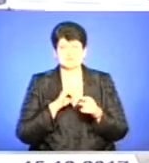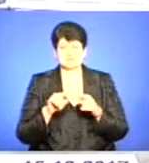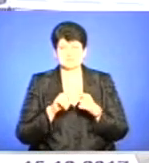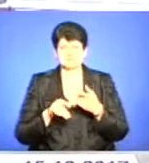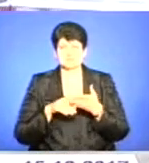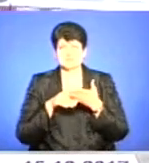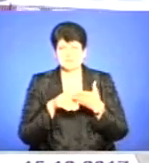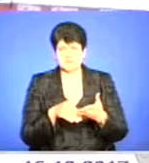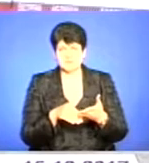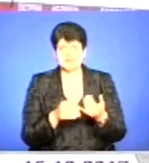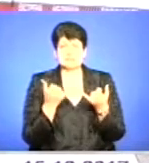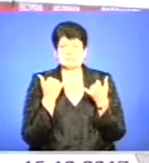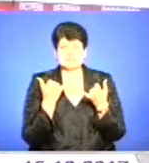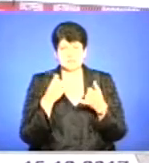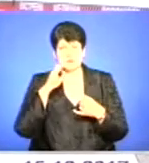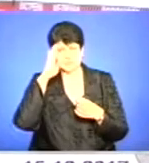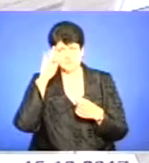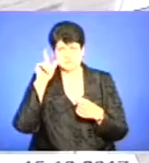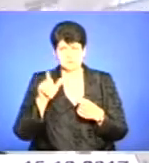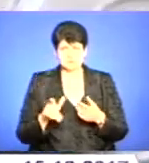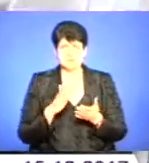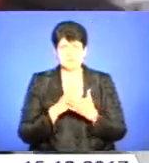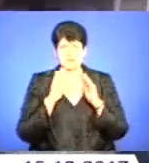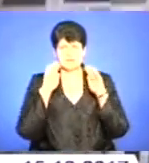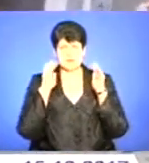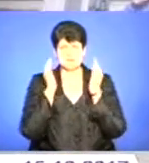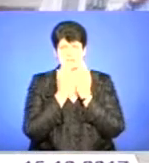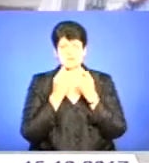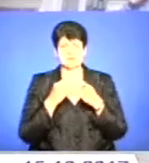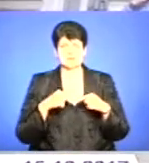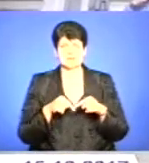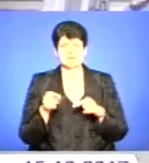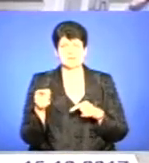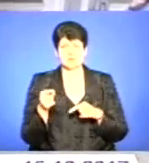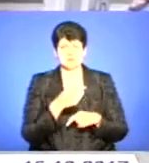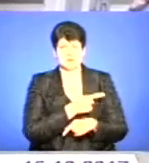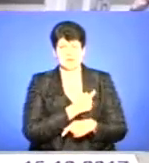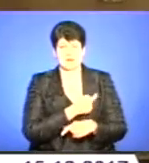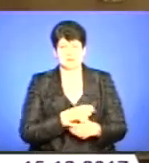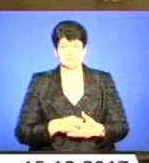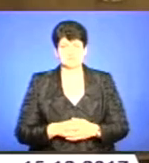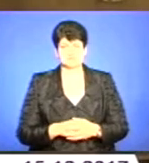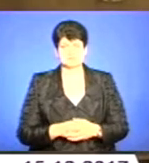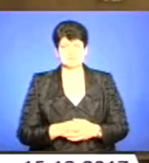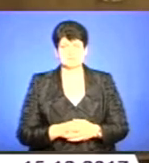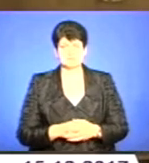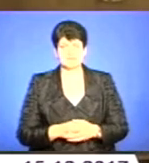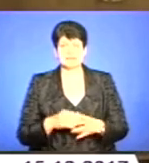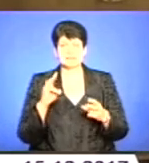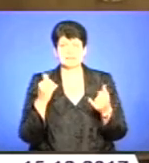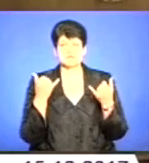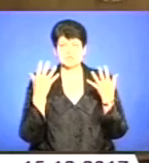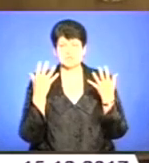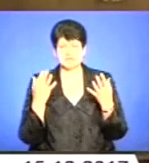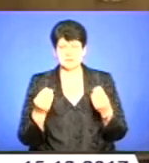медичної допомоги. Зараз потерпілий перебуває в реанімаційному відділенні Тернопільської лікарні. На сьогоднішній день у